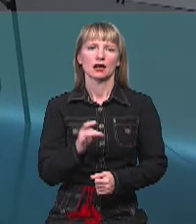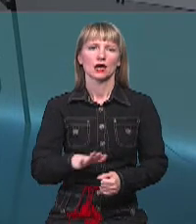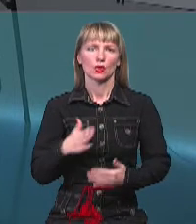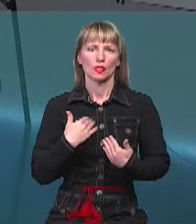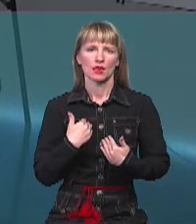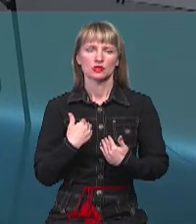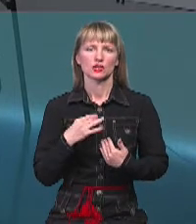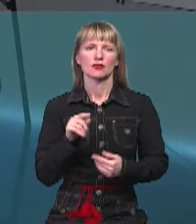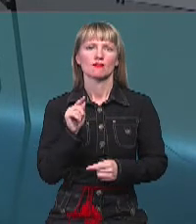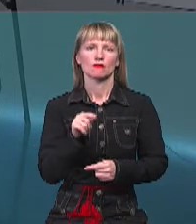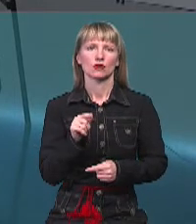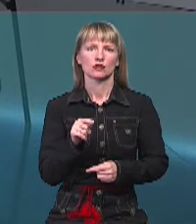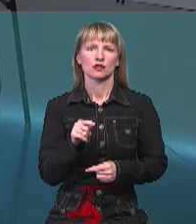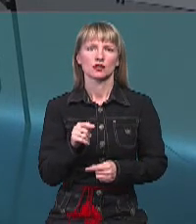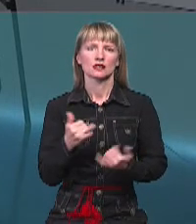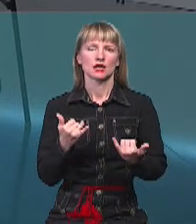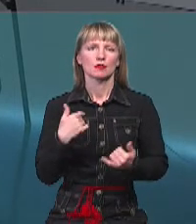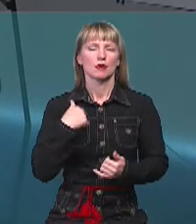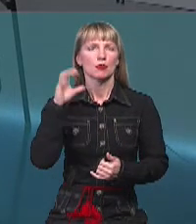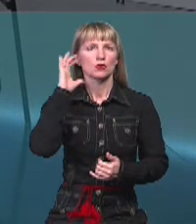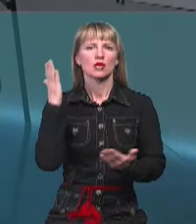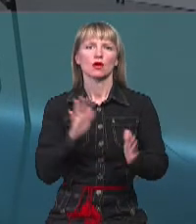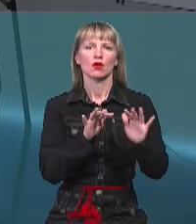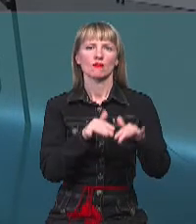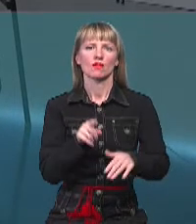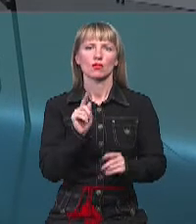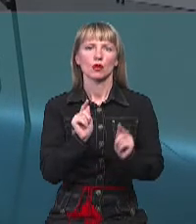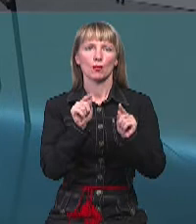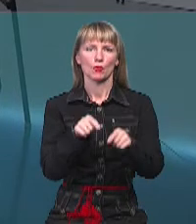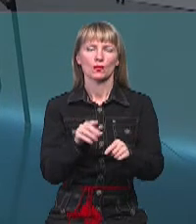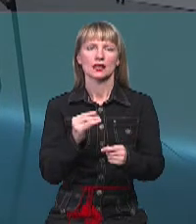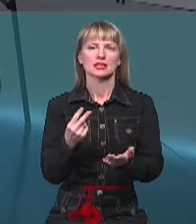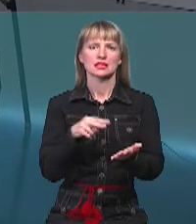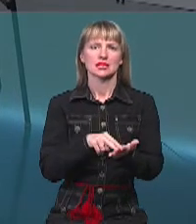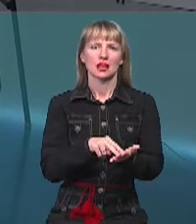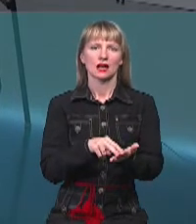І вони, зараз ми послухаємо, в яку хвилю вони потрапили і стали